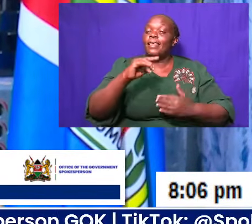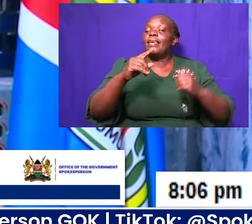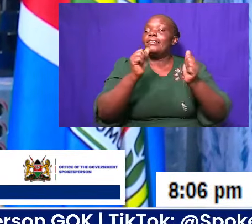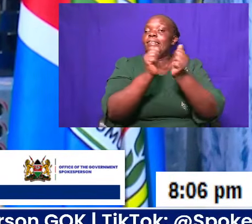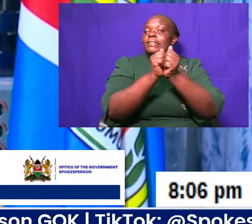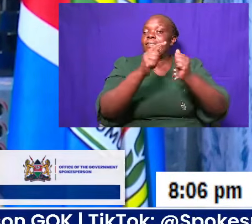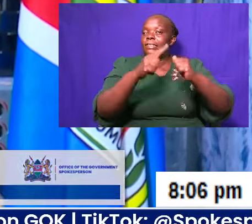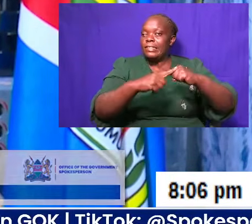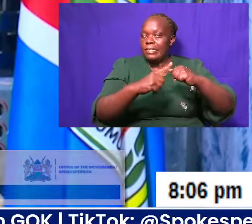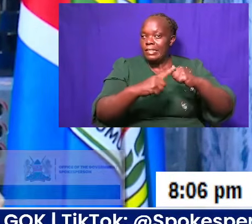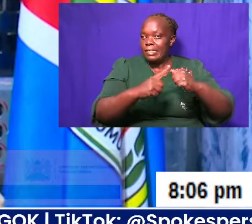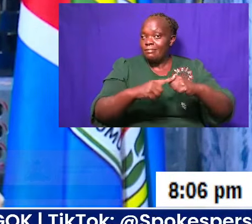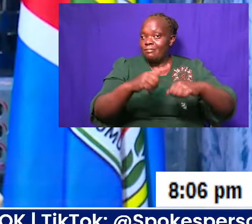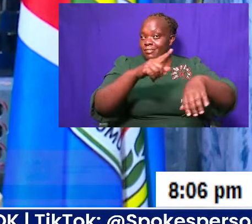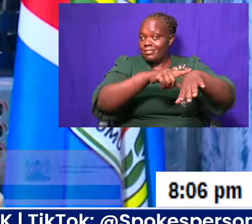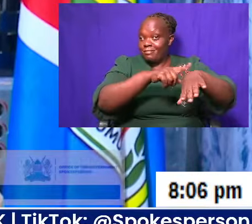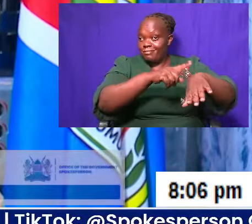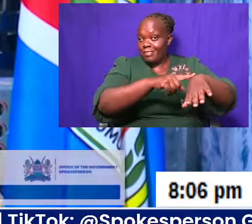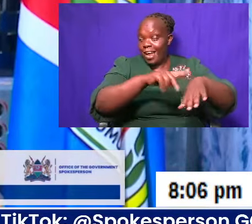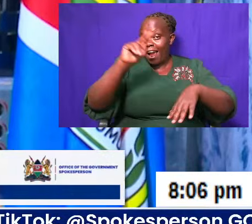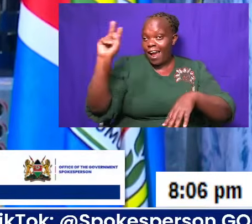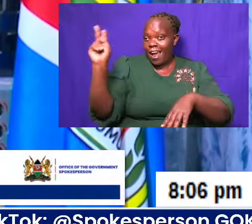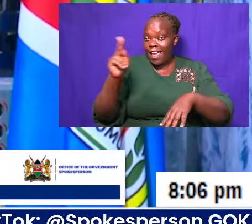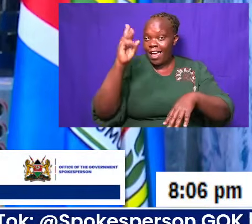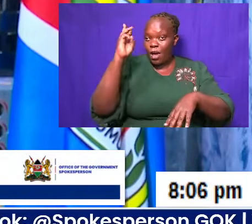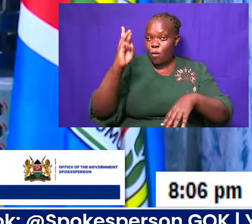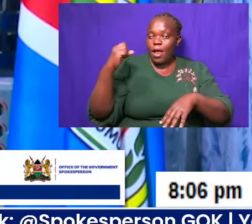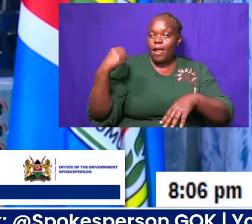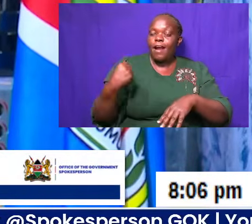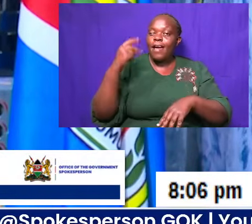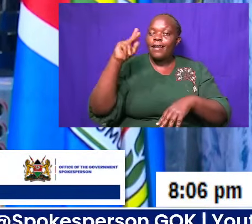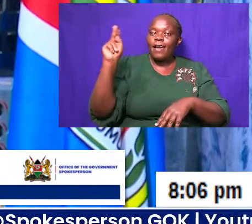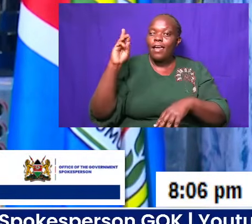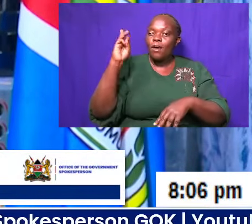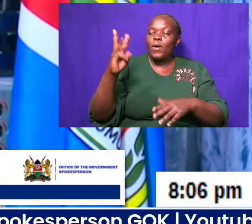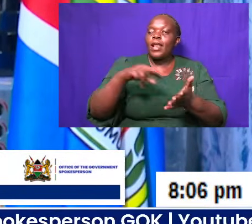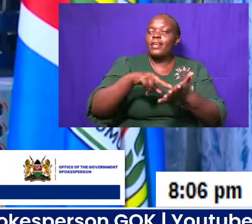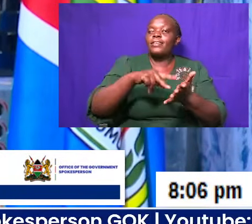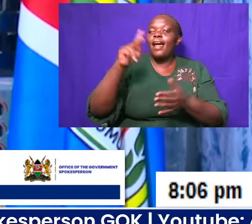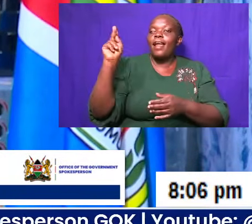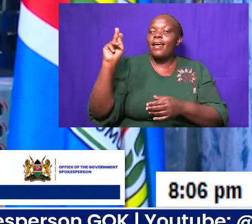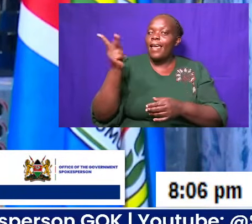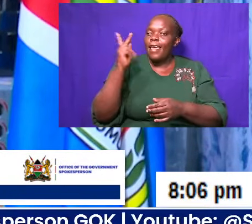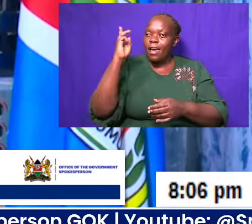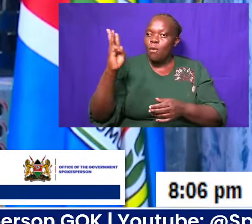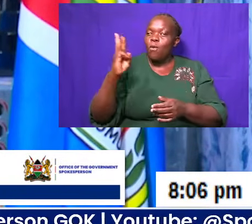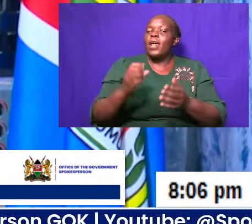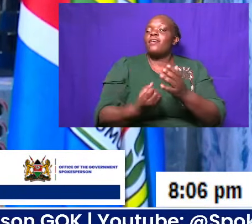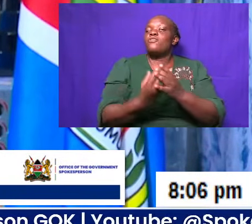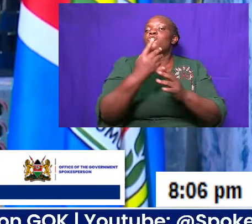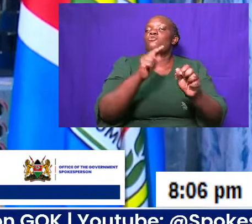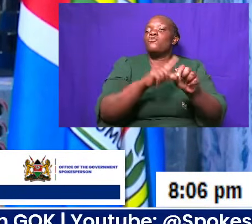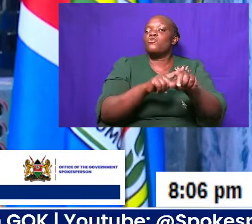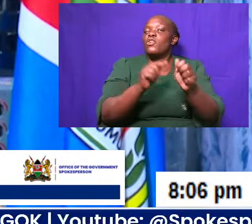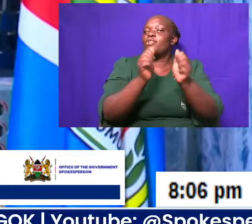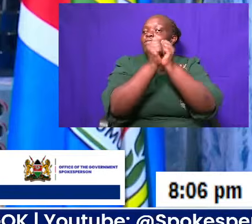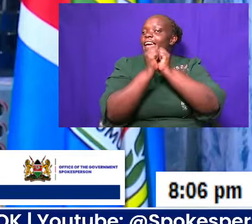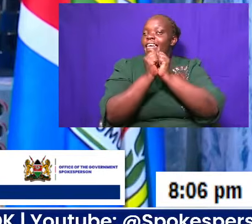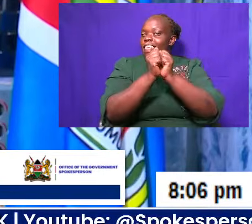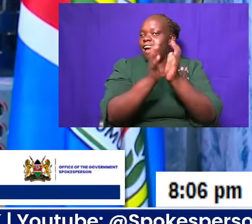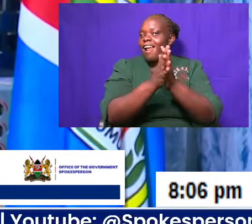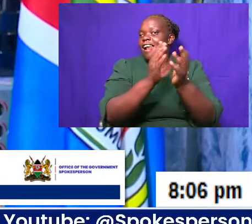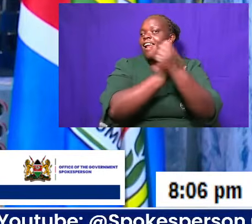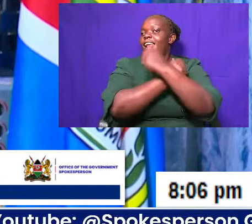16th edition. Kenya itainuka, Kenya itasimama, Kenya itanawiri kwa moja